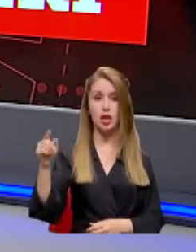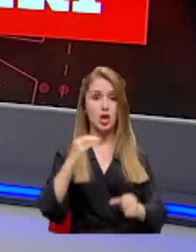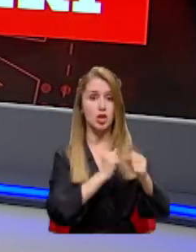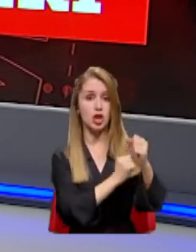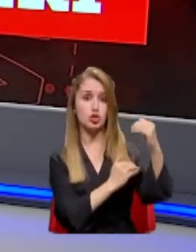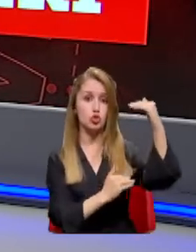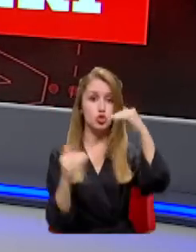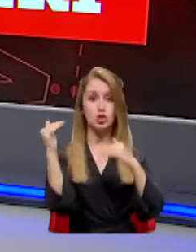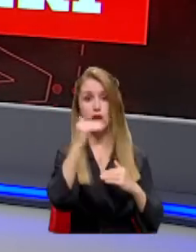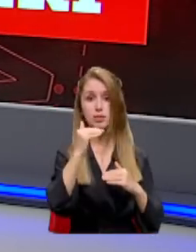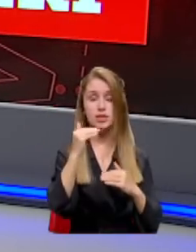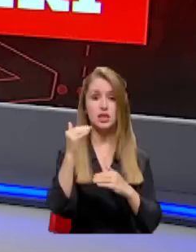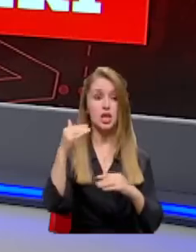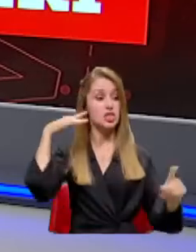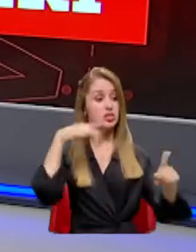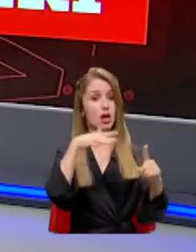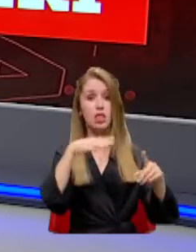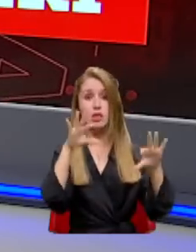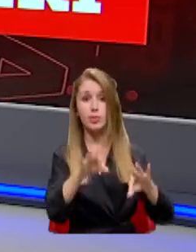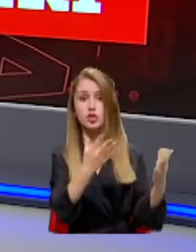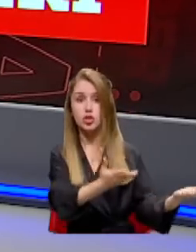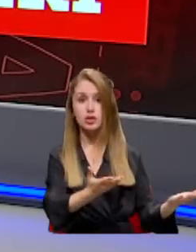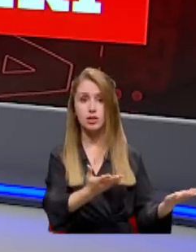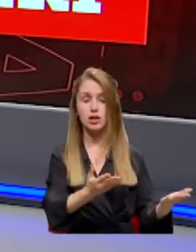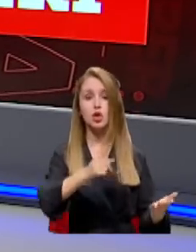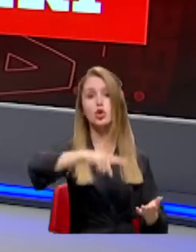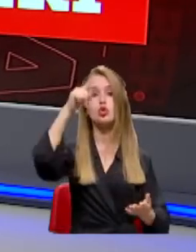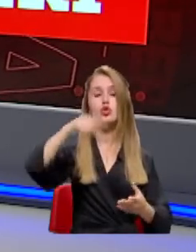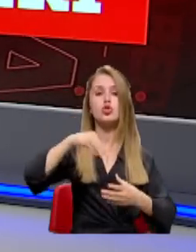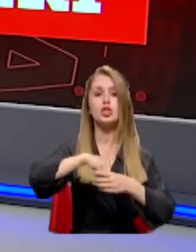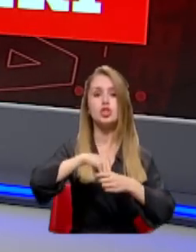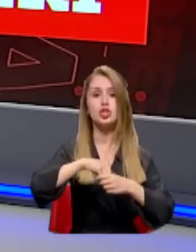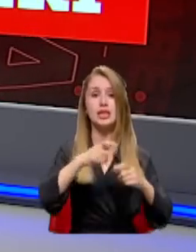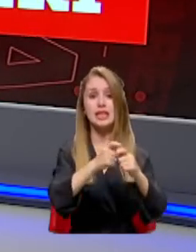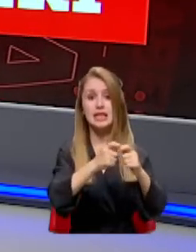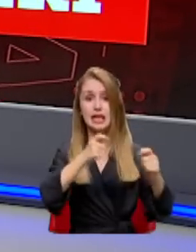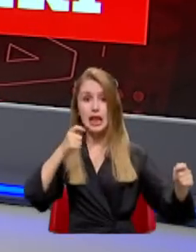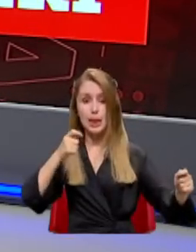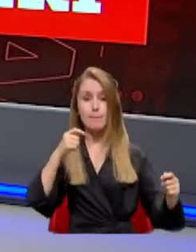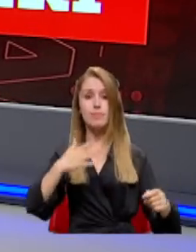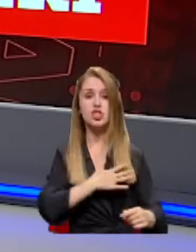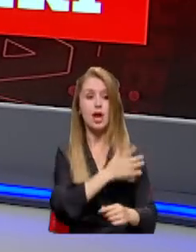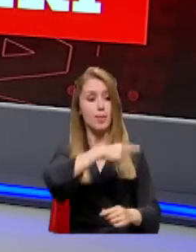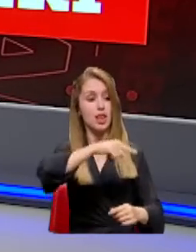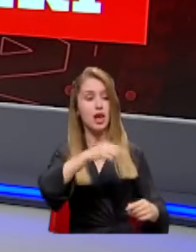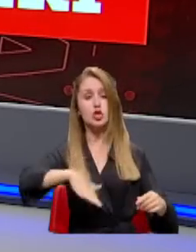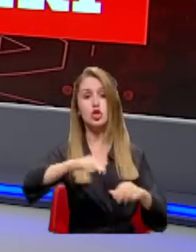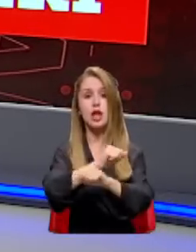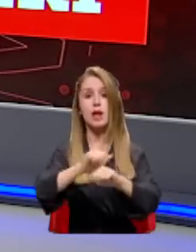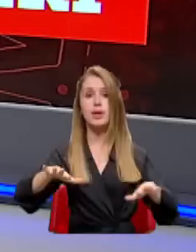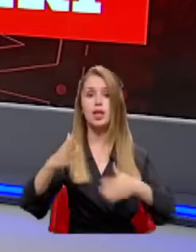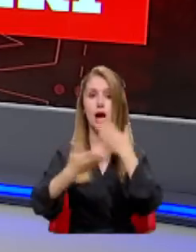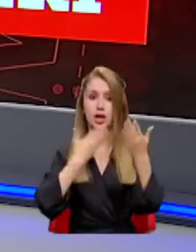tansiyonu yükseltmesiyle iş saldırıya kadar geldi. Gün içindeki gerilimi CHP'liler sosyal medyadan